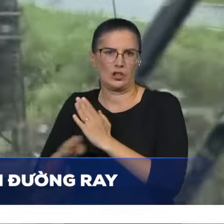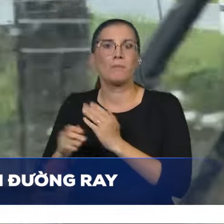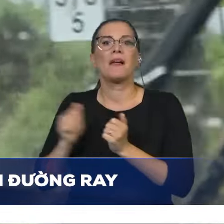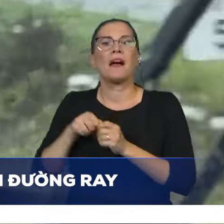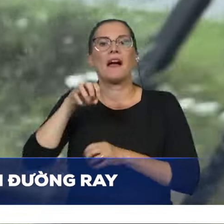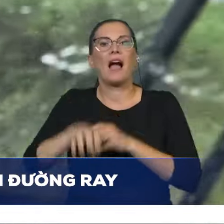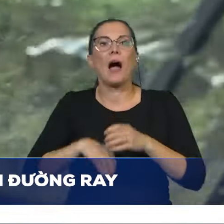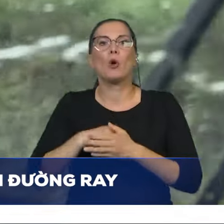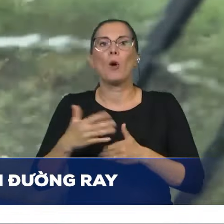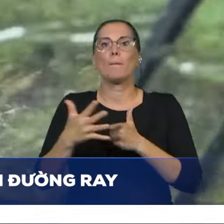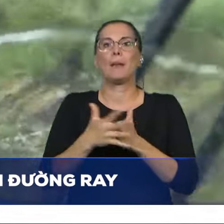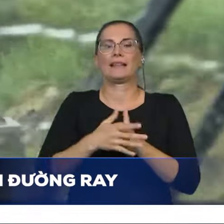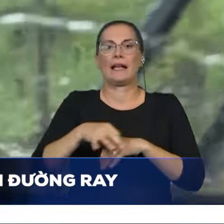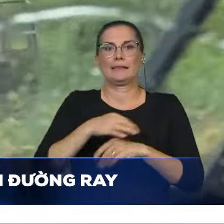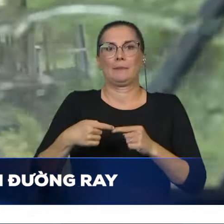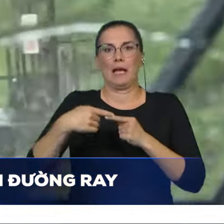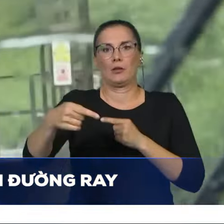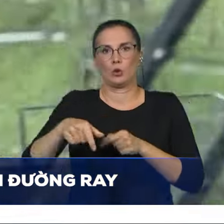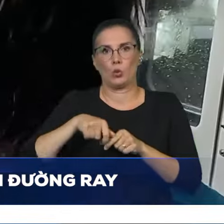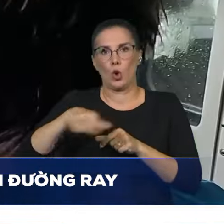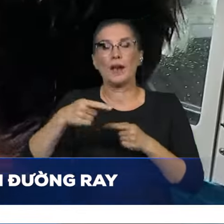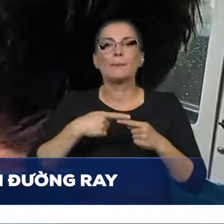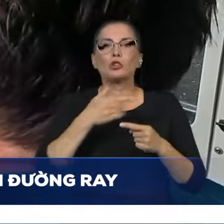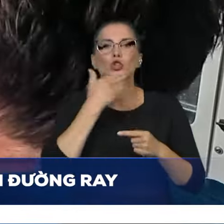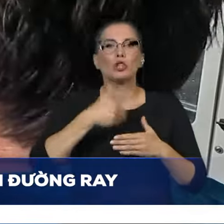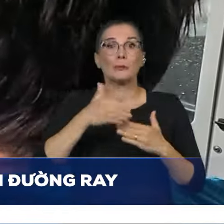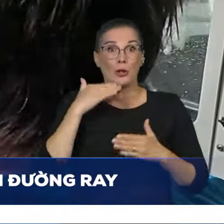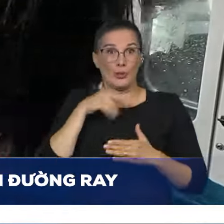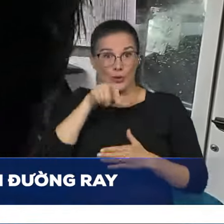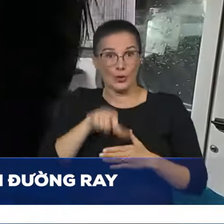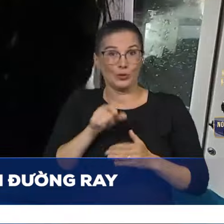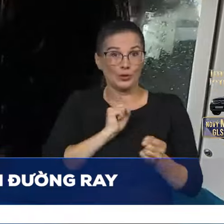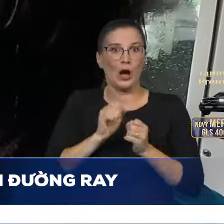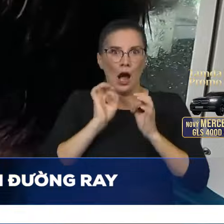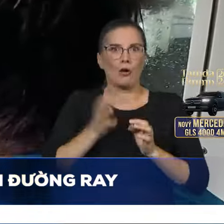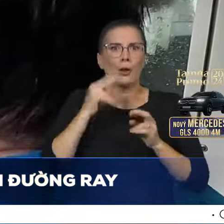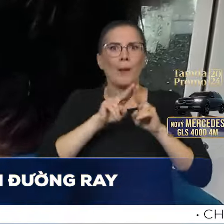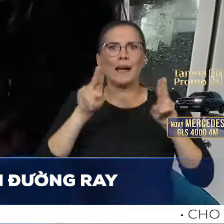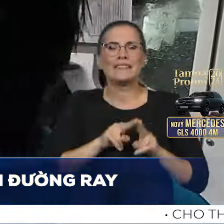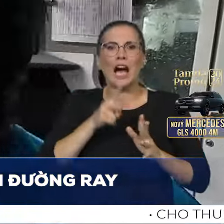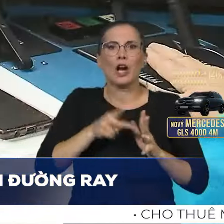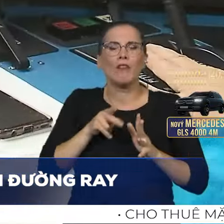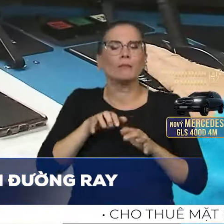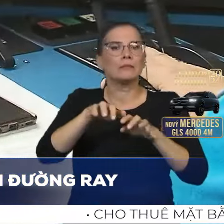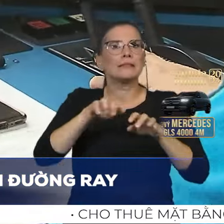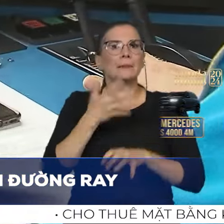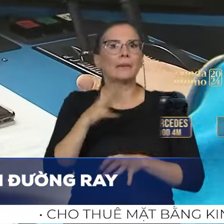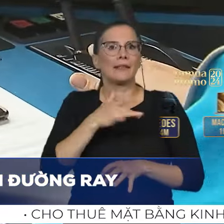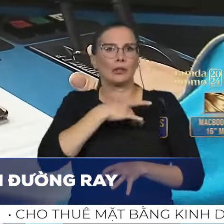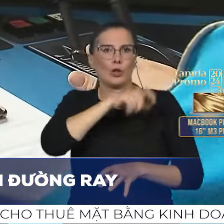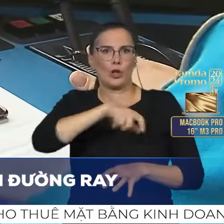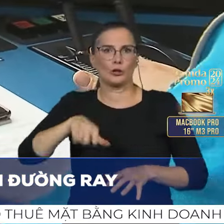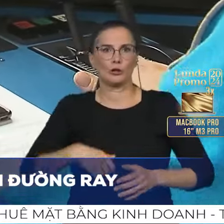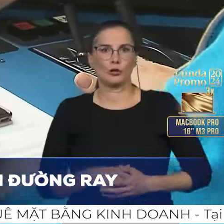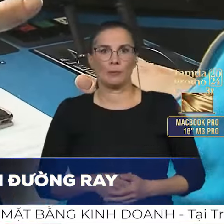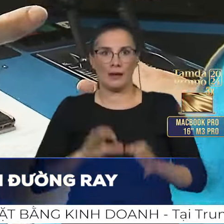Ở gần Chesky Brod, có trường hợp trẻ em đặt đá trên một đường ray dài 15 mét. Vào thời điểm đó, ông Peter Balada đang lái một